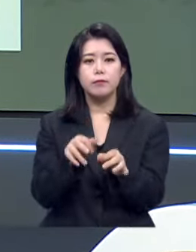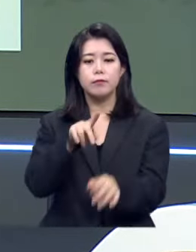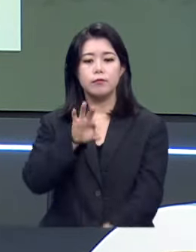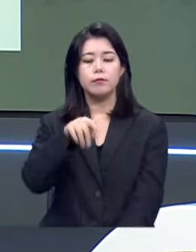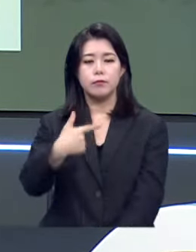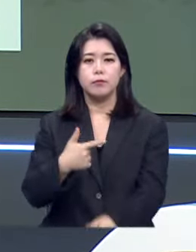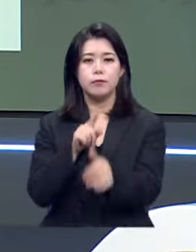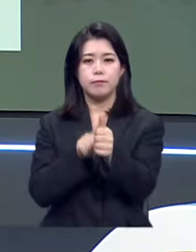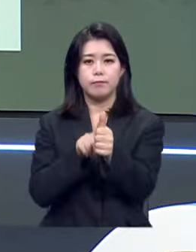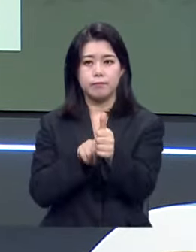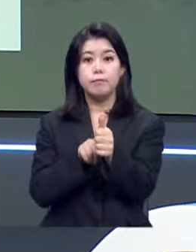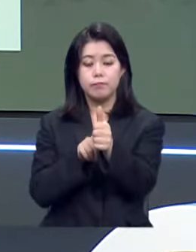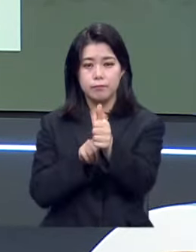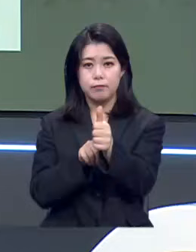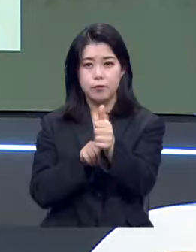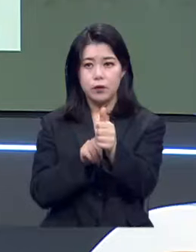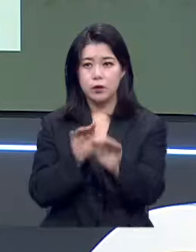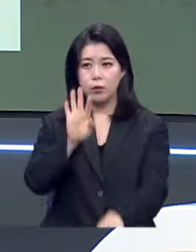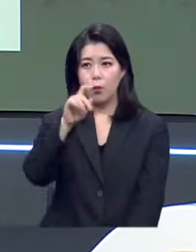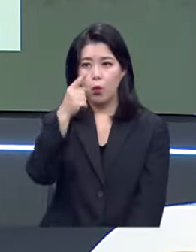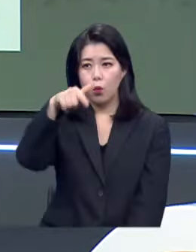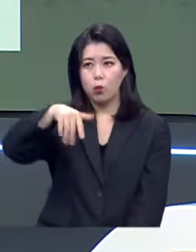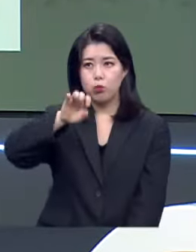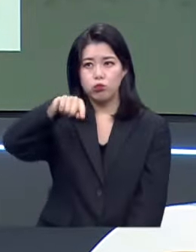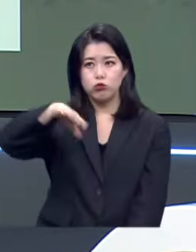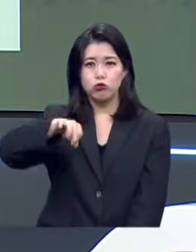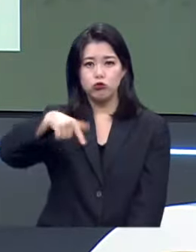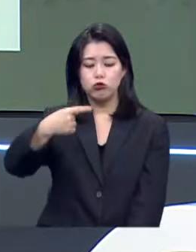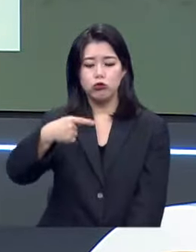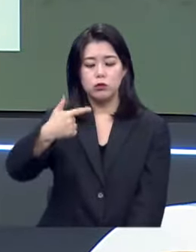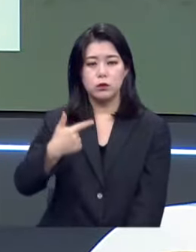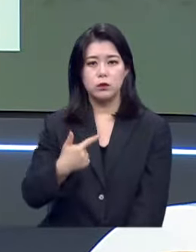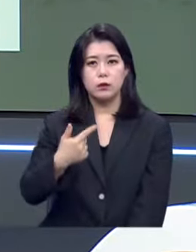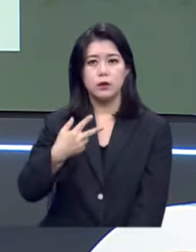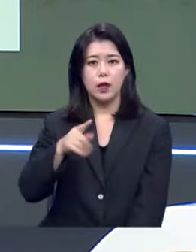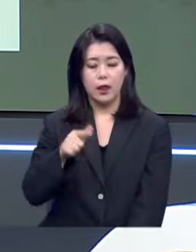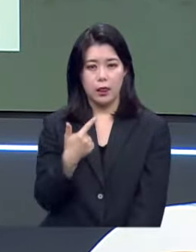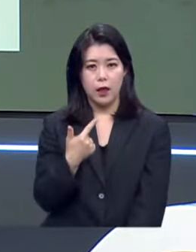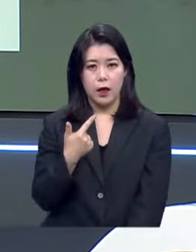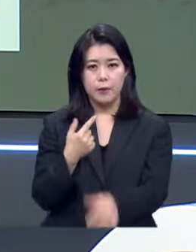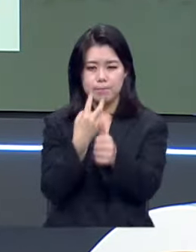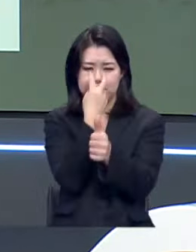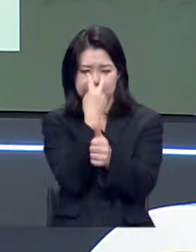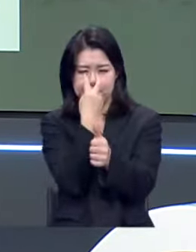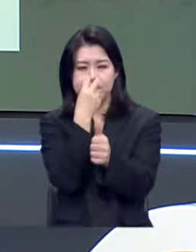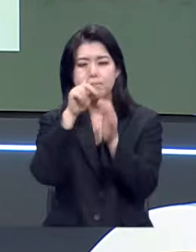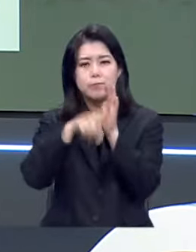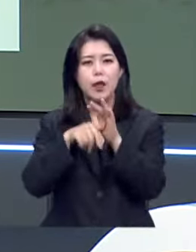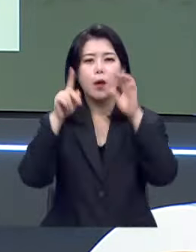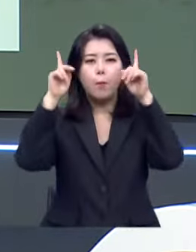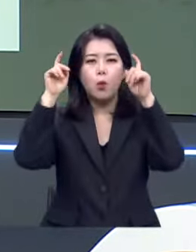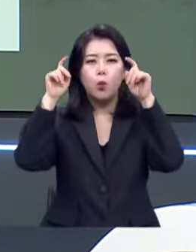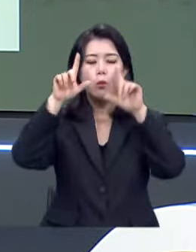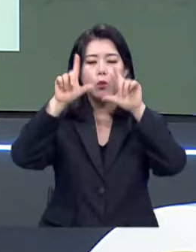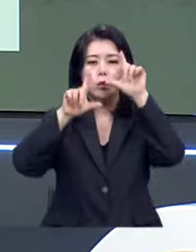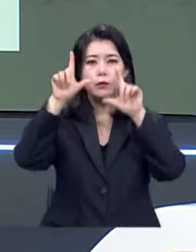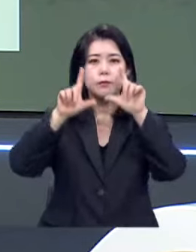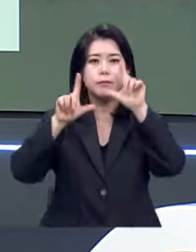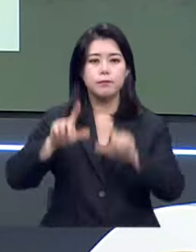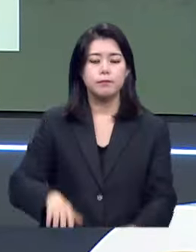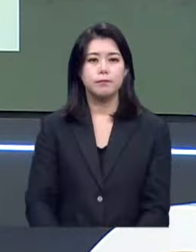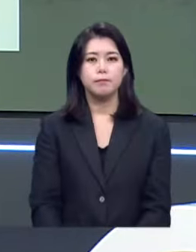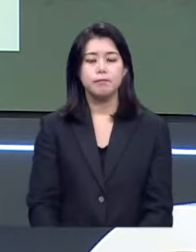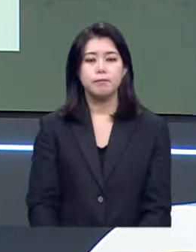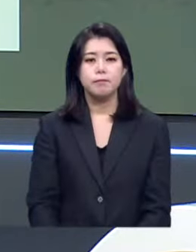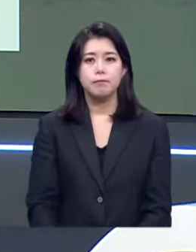어던 특수부대이 부대이 거기에이 시차를 하러 갔었던 그때 찍힌 사진이라는 거예요